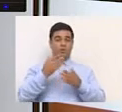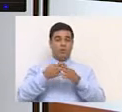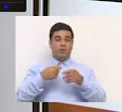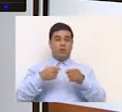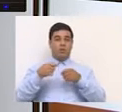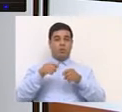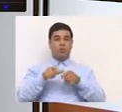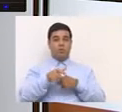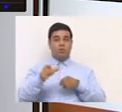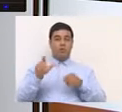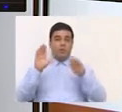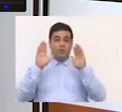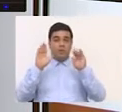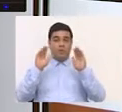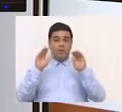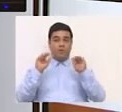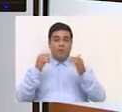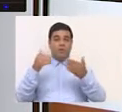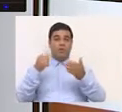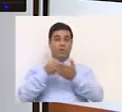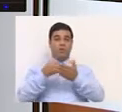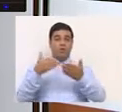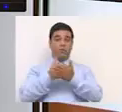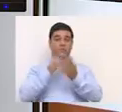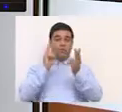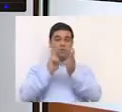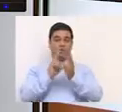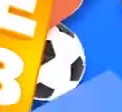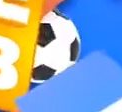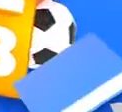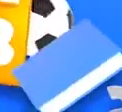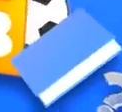торговому пути. До свидания. До новых встреч.